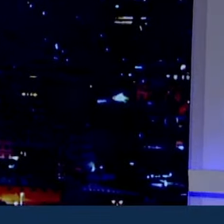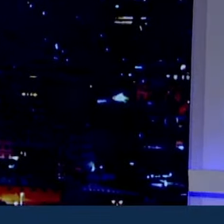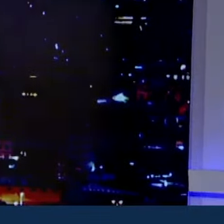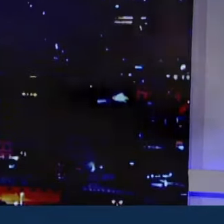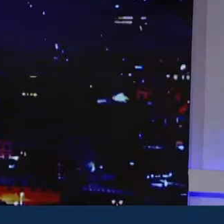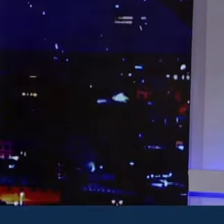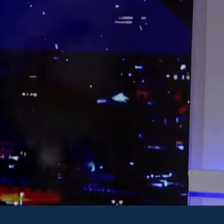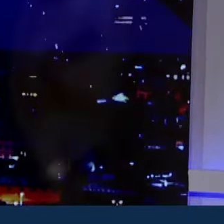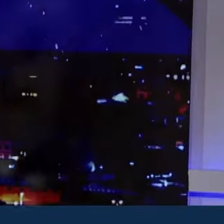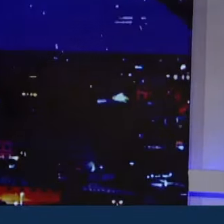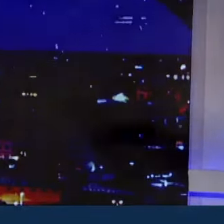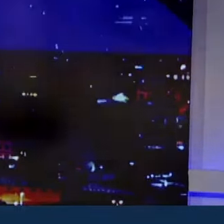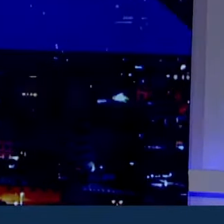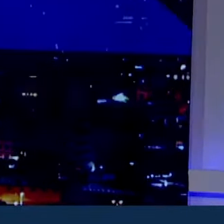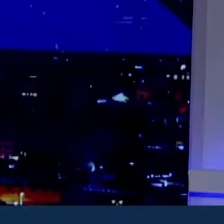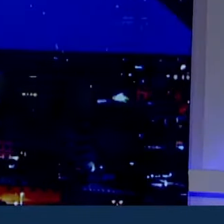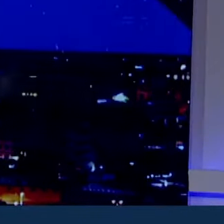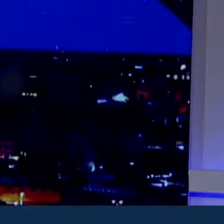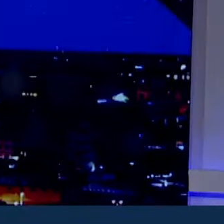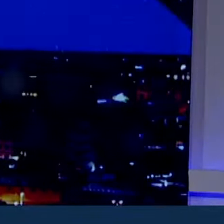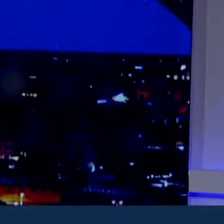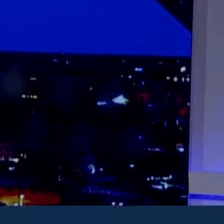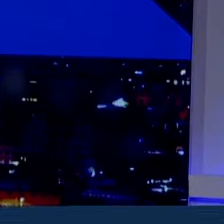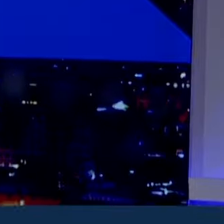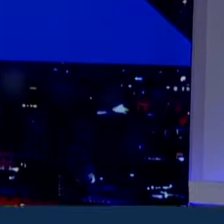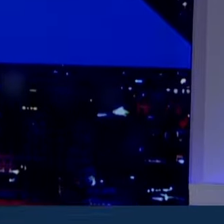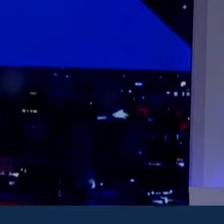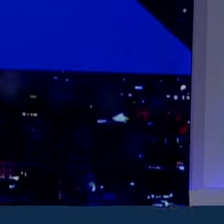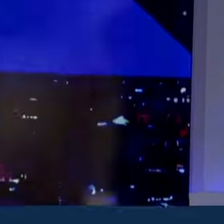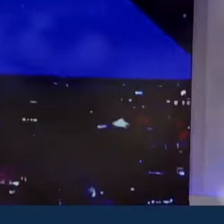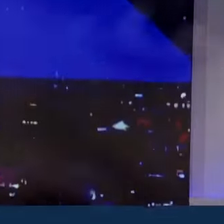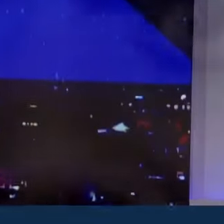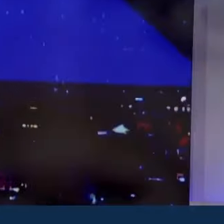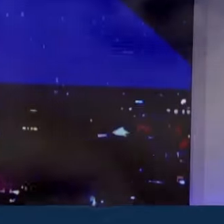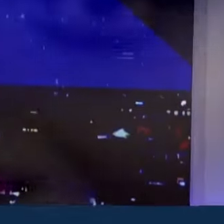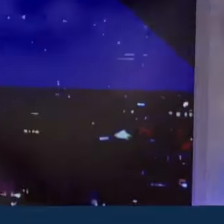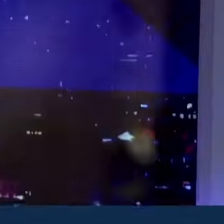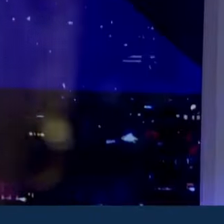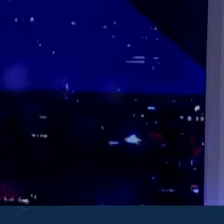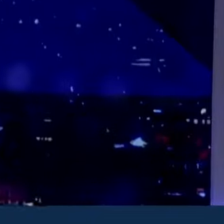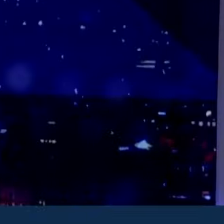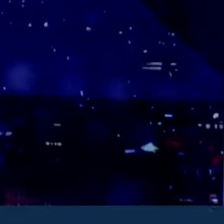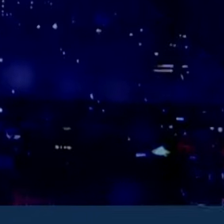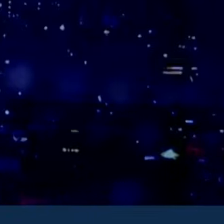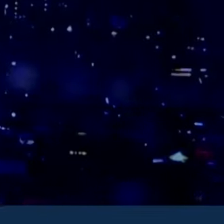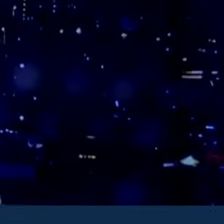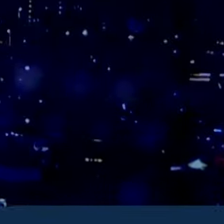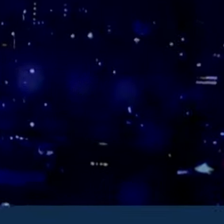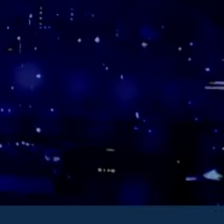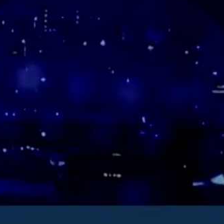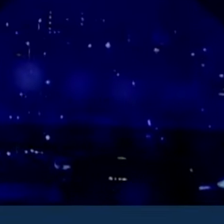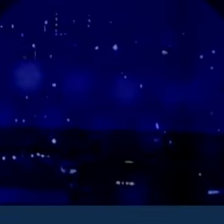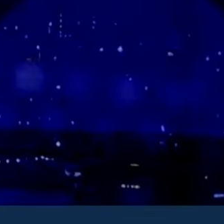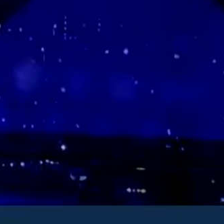you dance we go make you dance oya biryogo